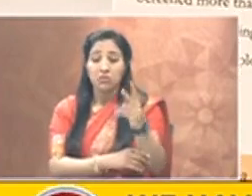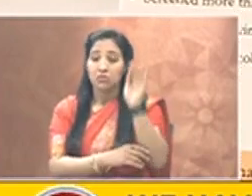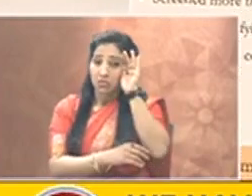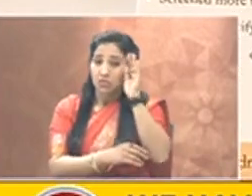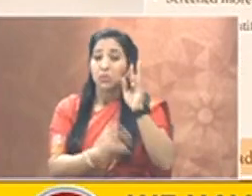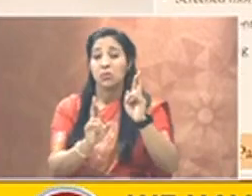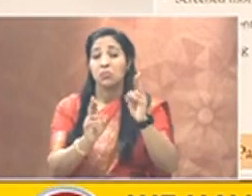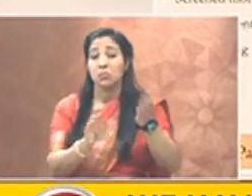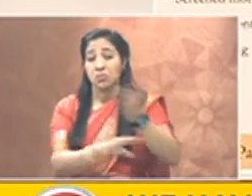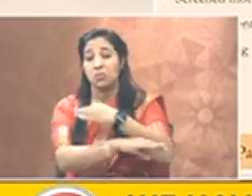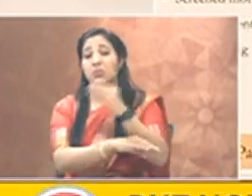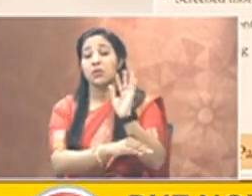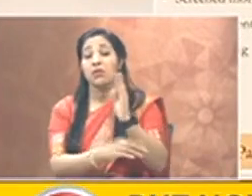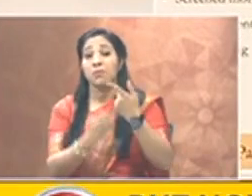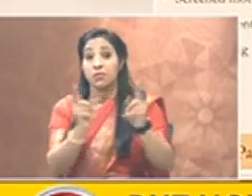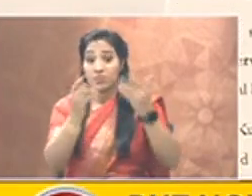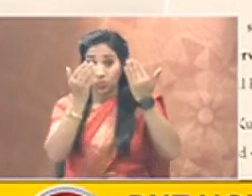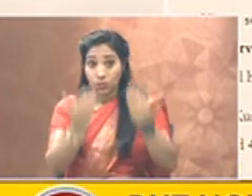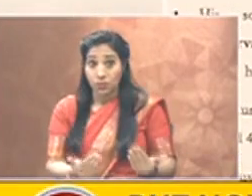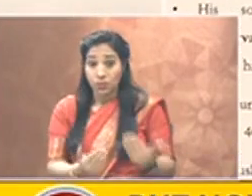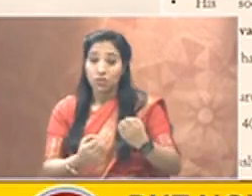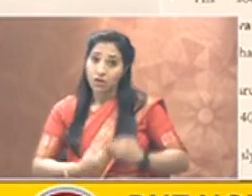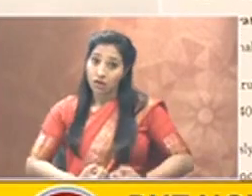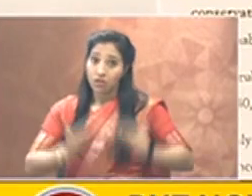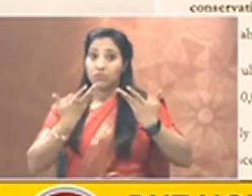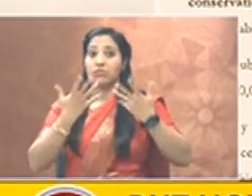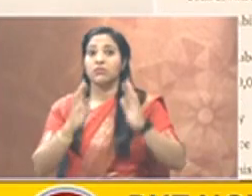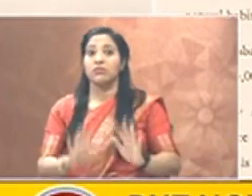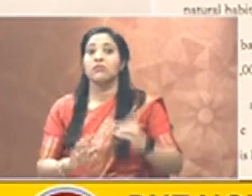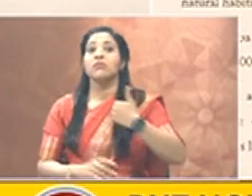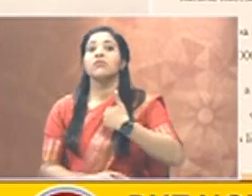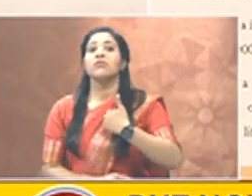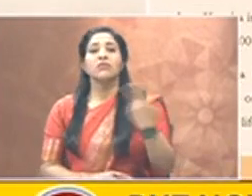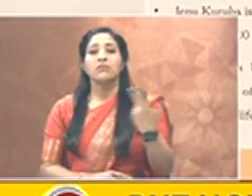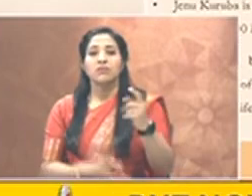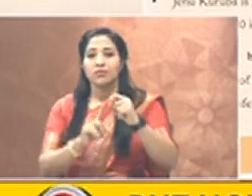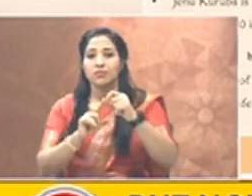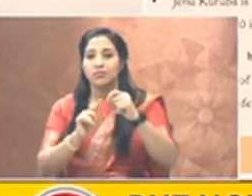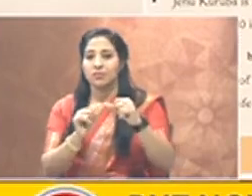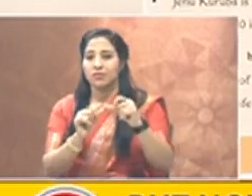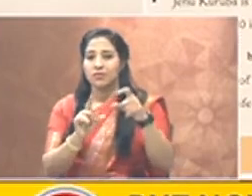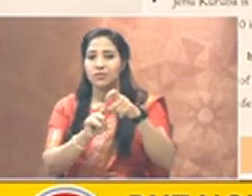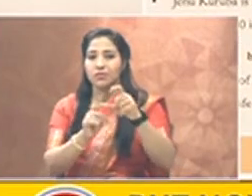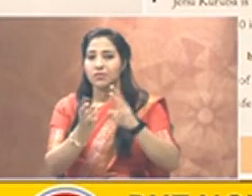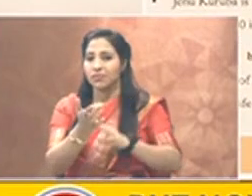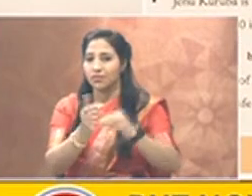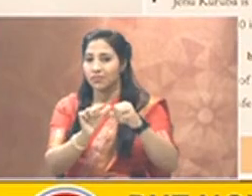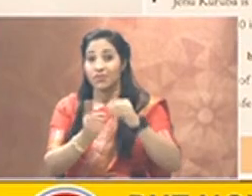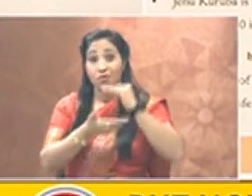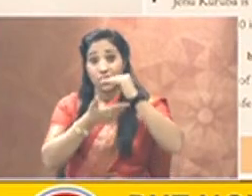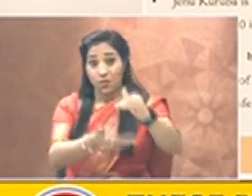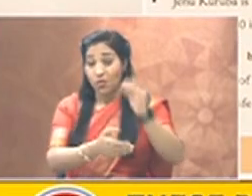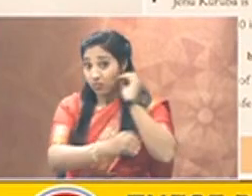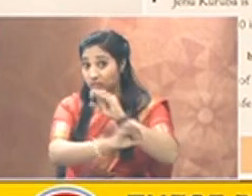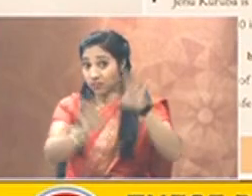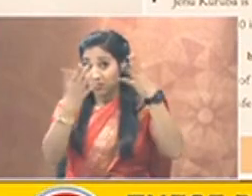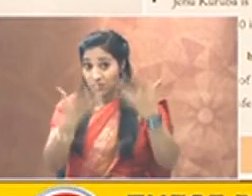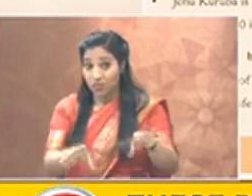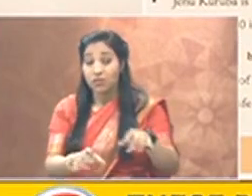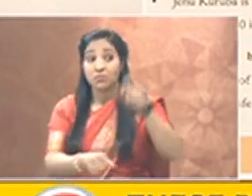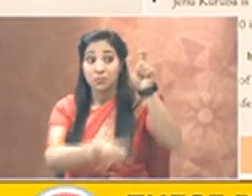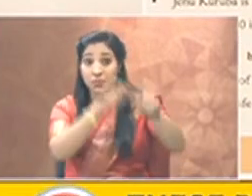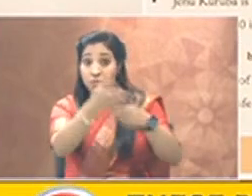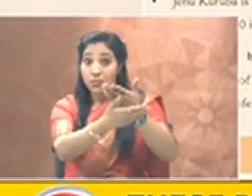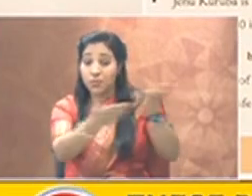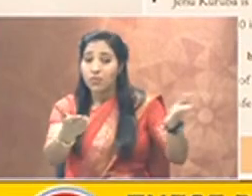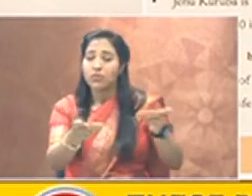को मिला है। लेकिन अब मुझे खुशी है कि पद्म सम्मान घोषित होने के बाद ऐसे लोगों